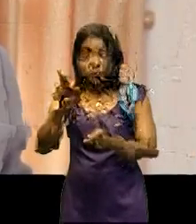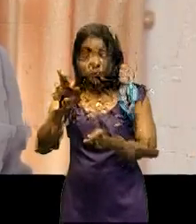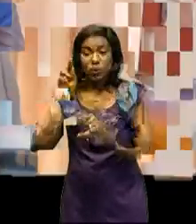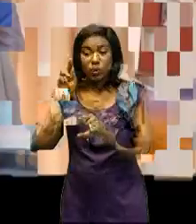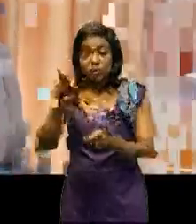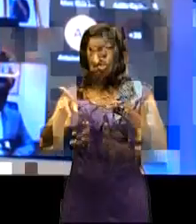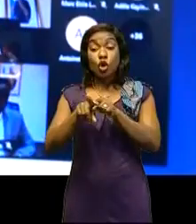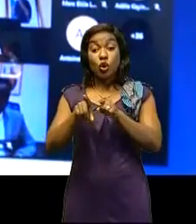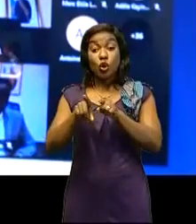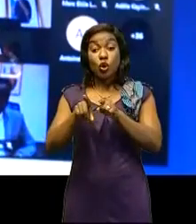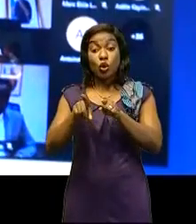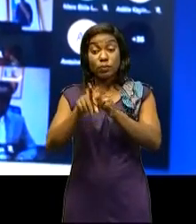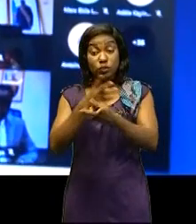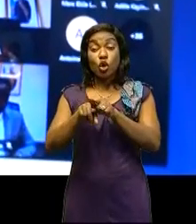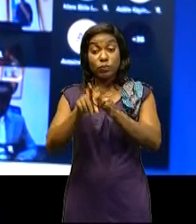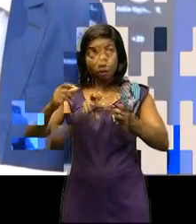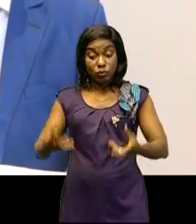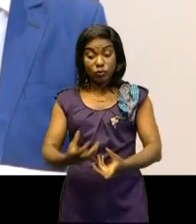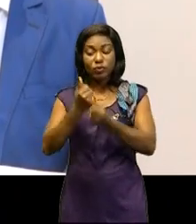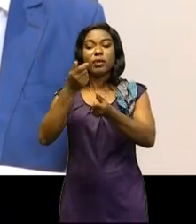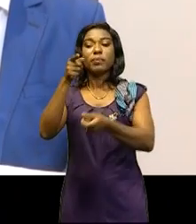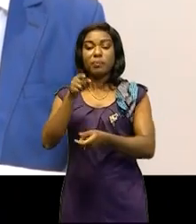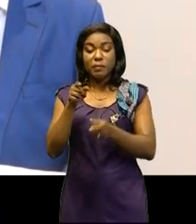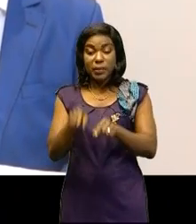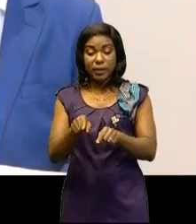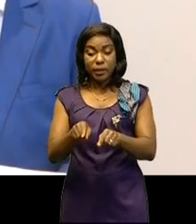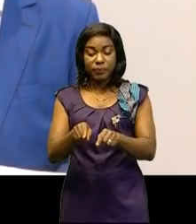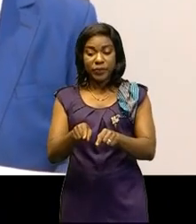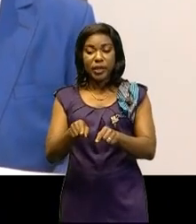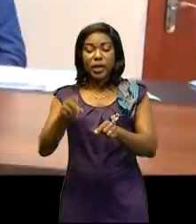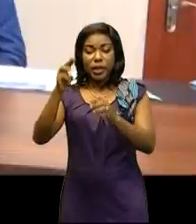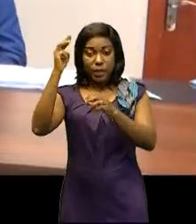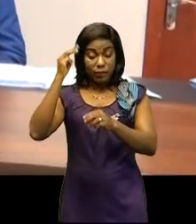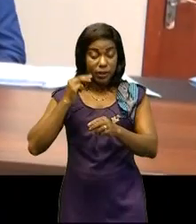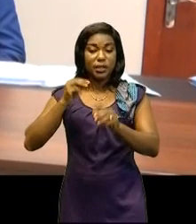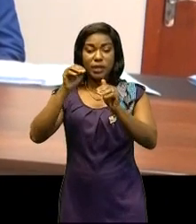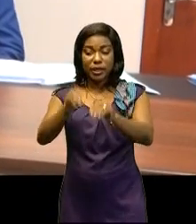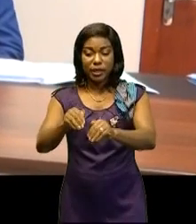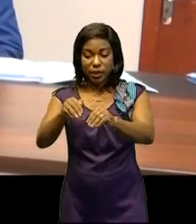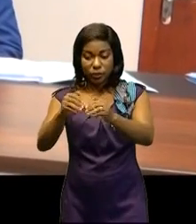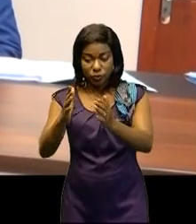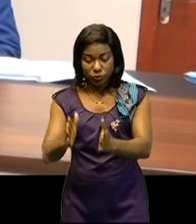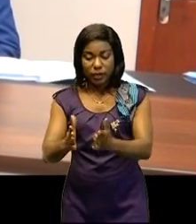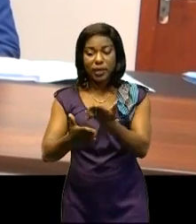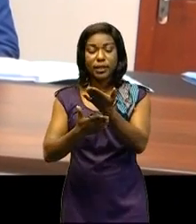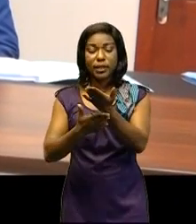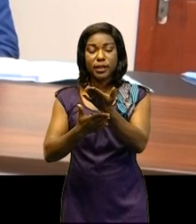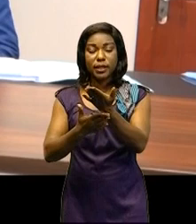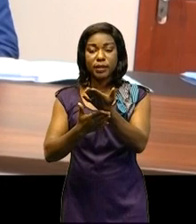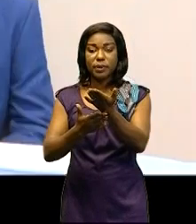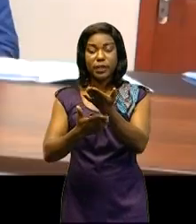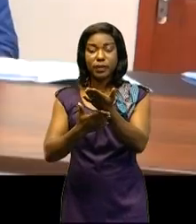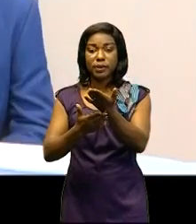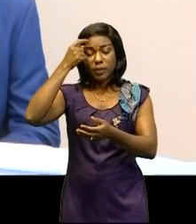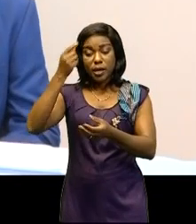Comme solution immédiate, le ministre de l'Agriculture a sollicité du gouvernement les décaissements de fonds